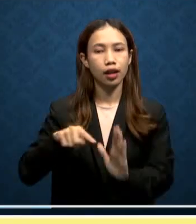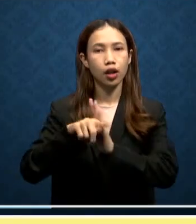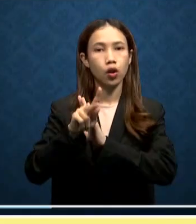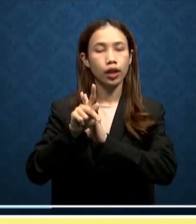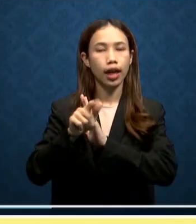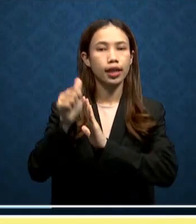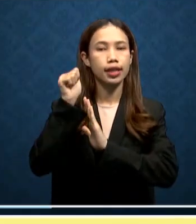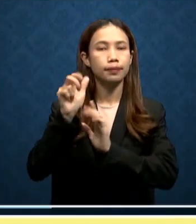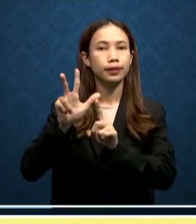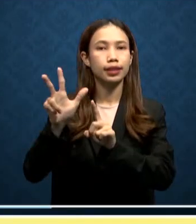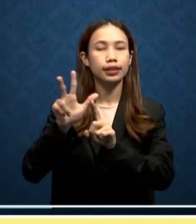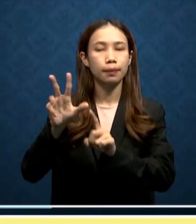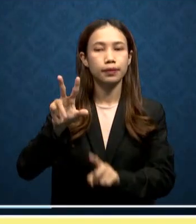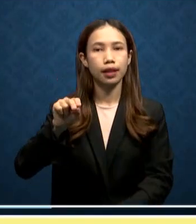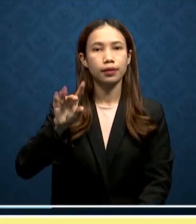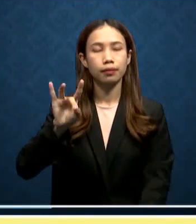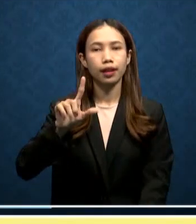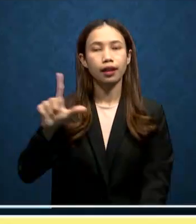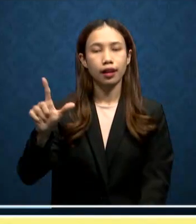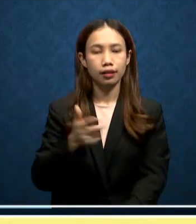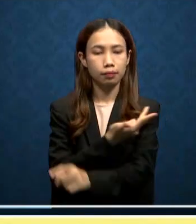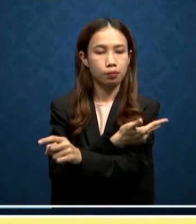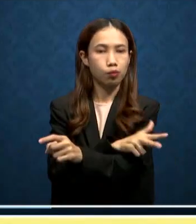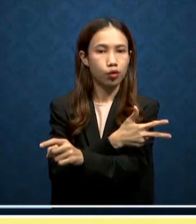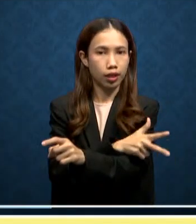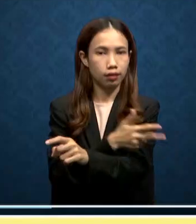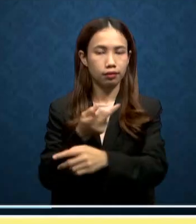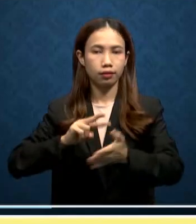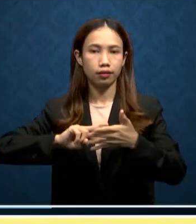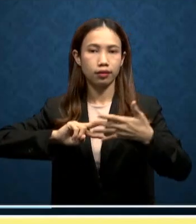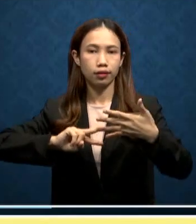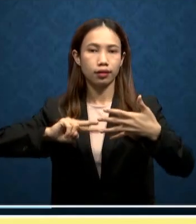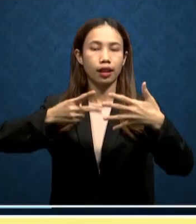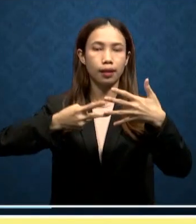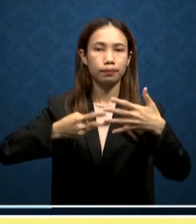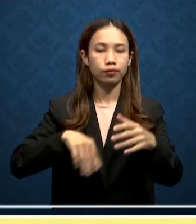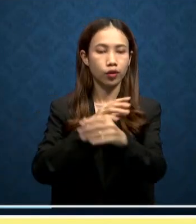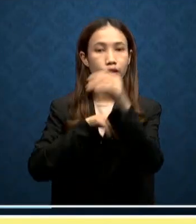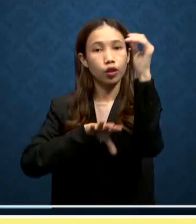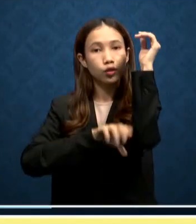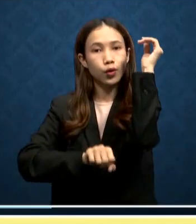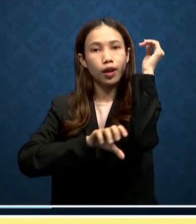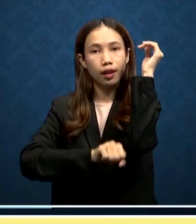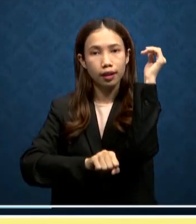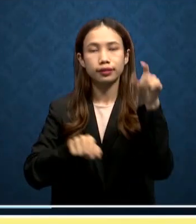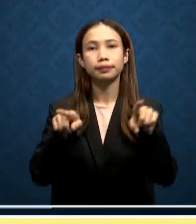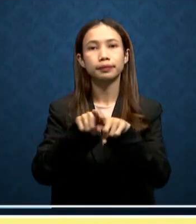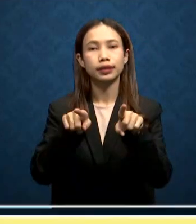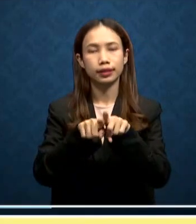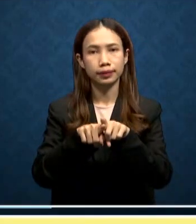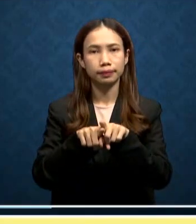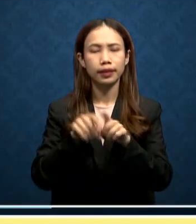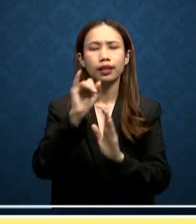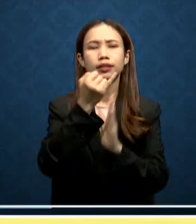เท่าเดิมนะ 38ล้านภูเก็ตขึ้นมาแทนบึงกานะสงขลาก็เหมือนเดิมก็ก็คือ